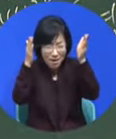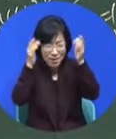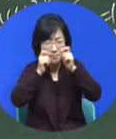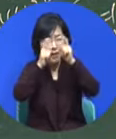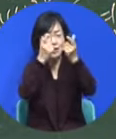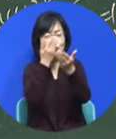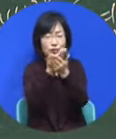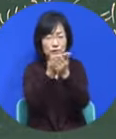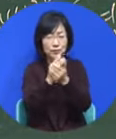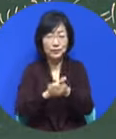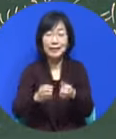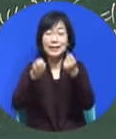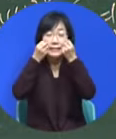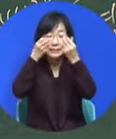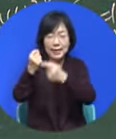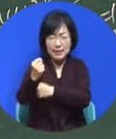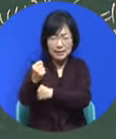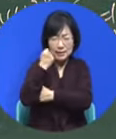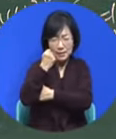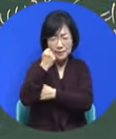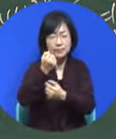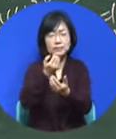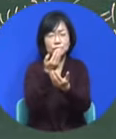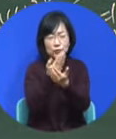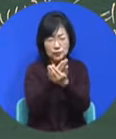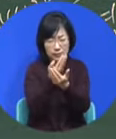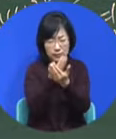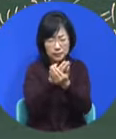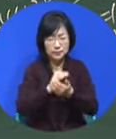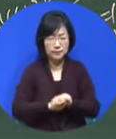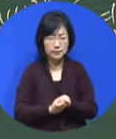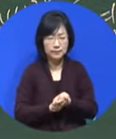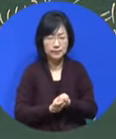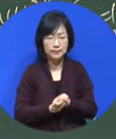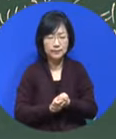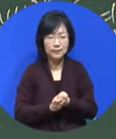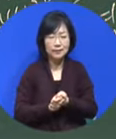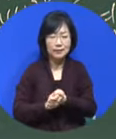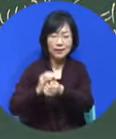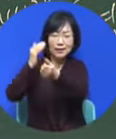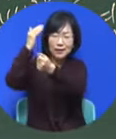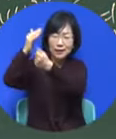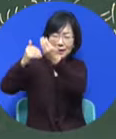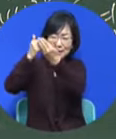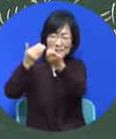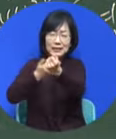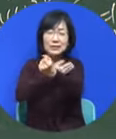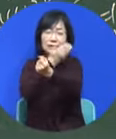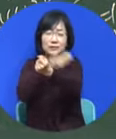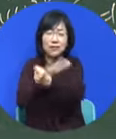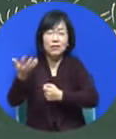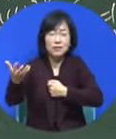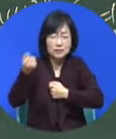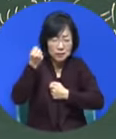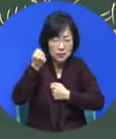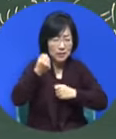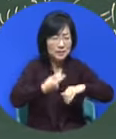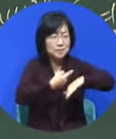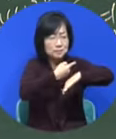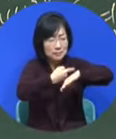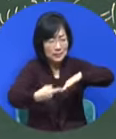새운을 허락해 주시옵 참으로 하나님의 능력으로 우리민족과 세계